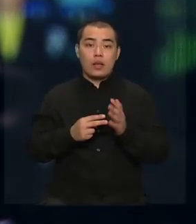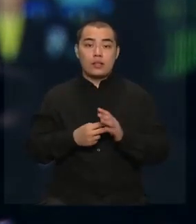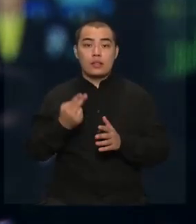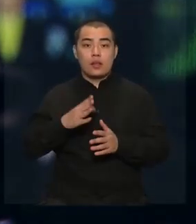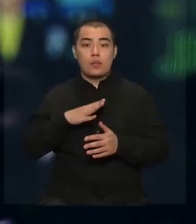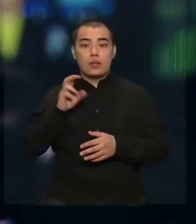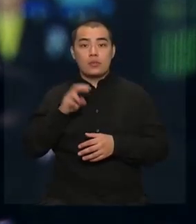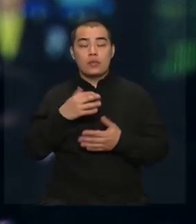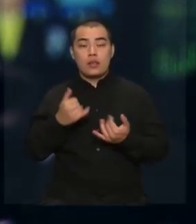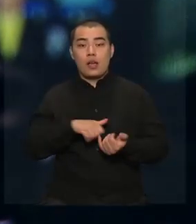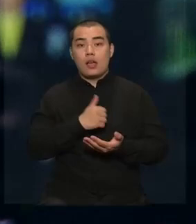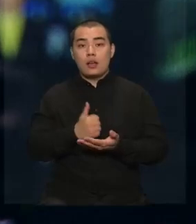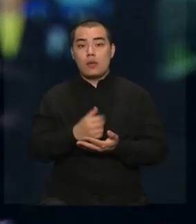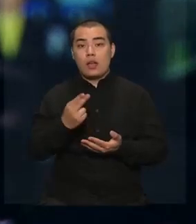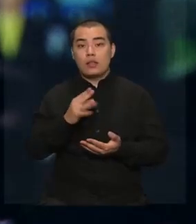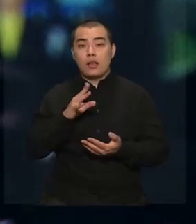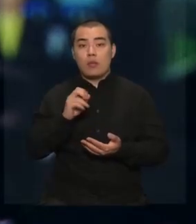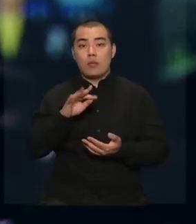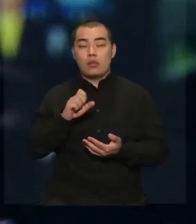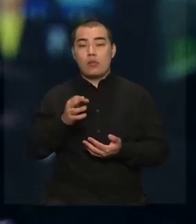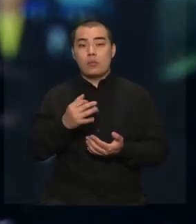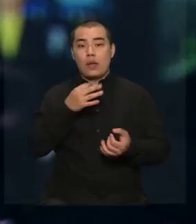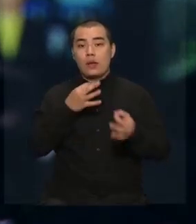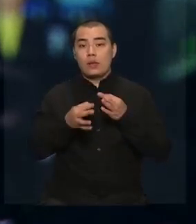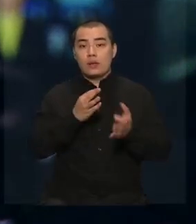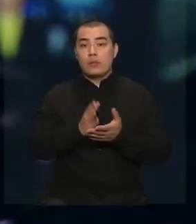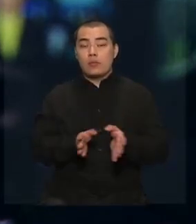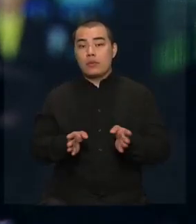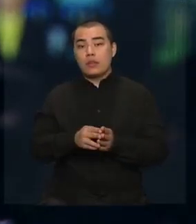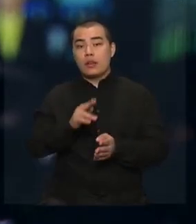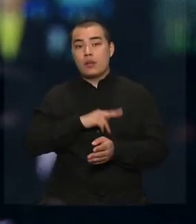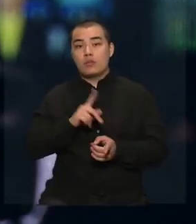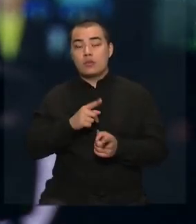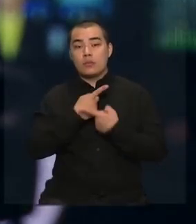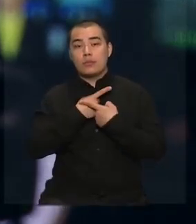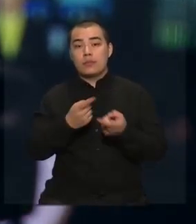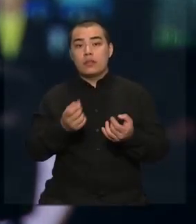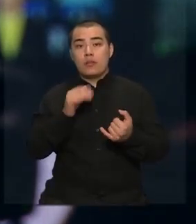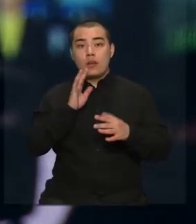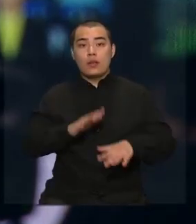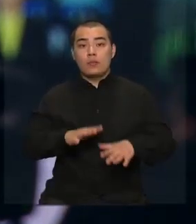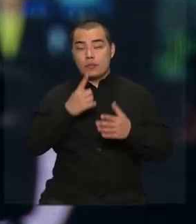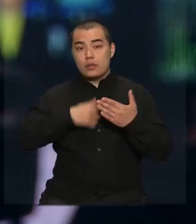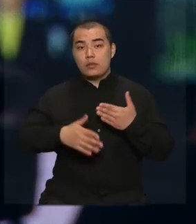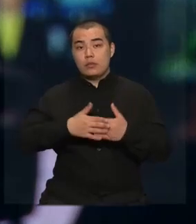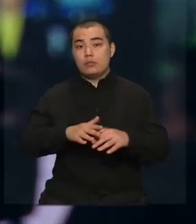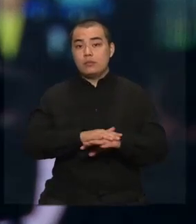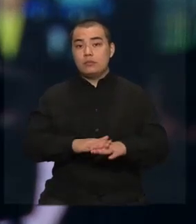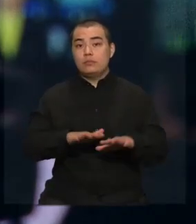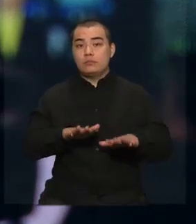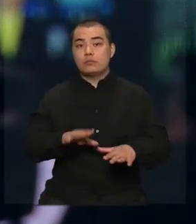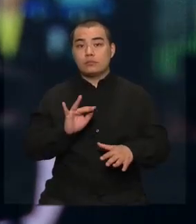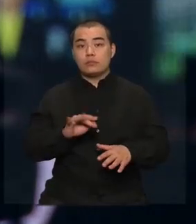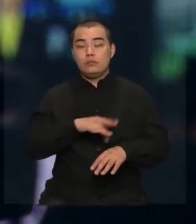столицы. Сейчас акиматами Астаны и Акмолинской области ведутся совместные работы по предупреждению подтоплений ближайших населенных пунктов